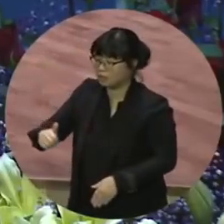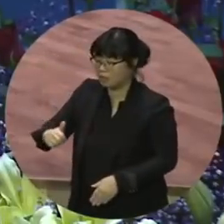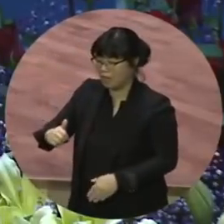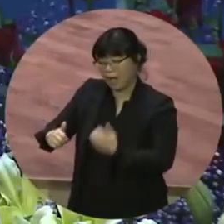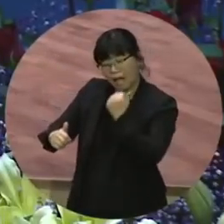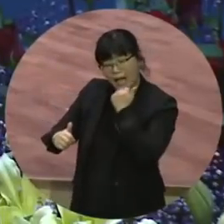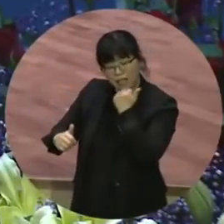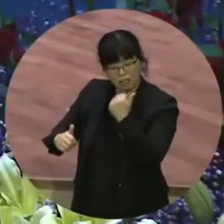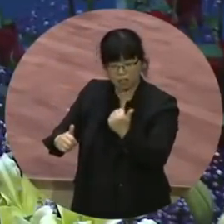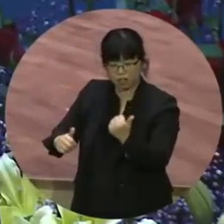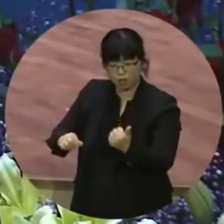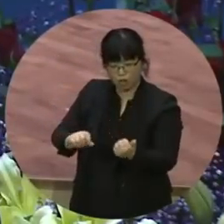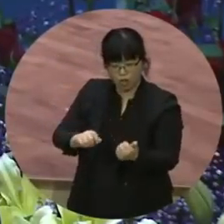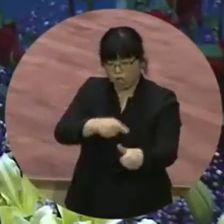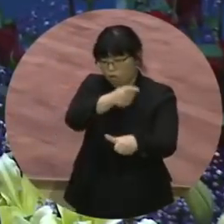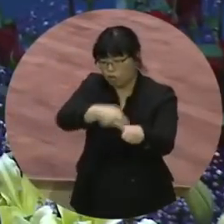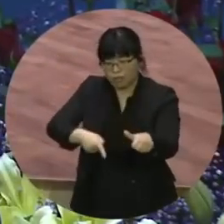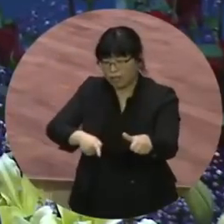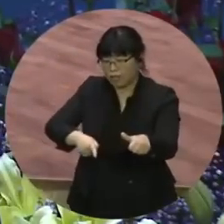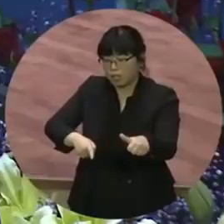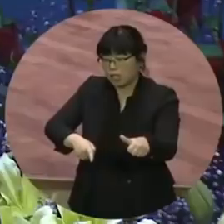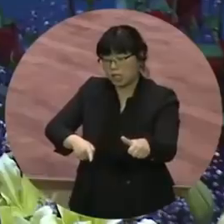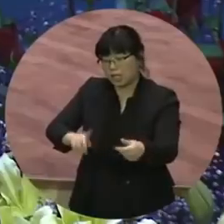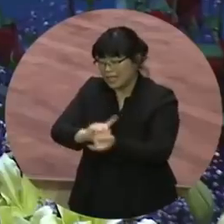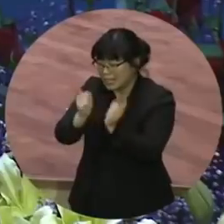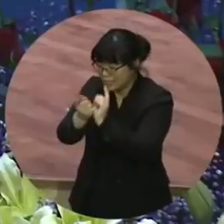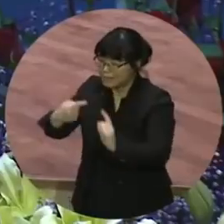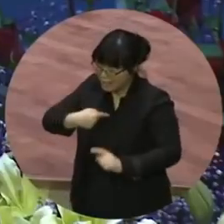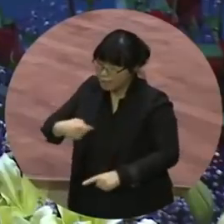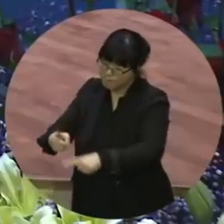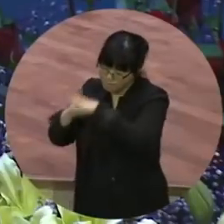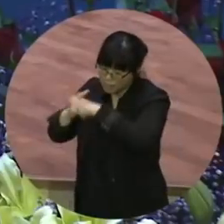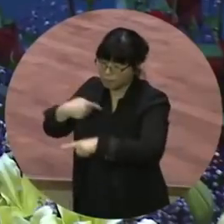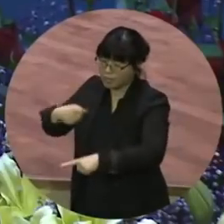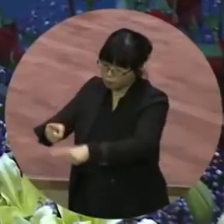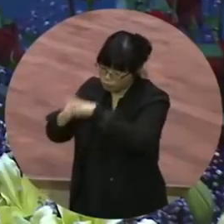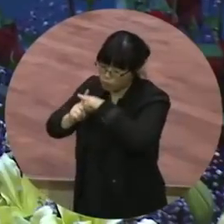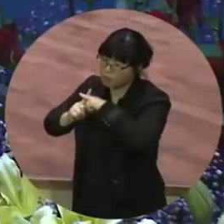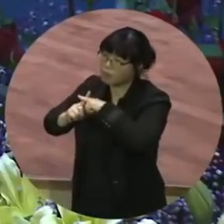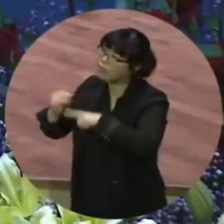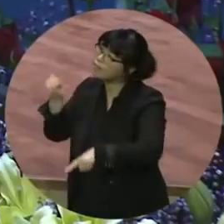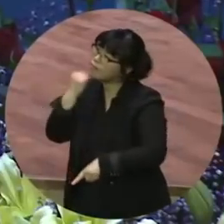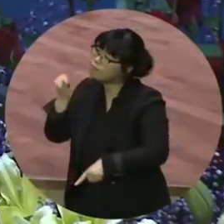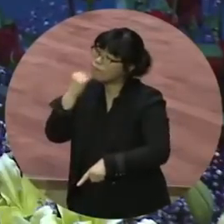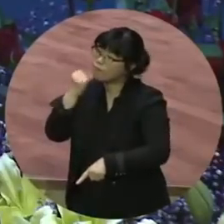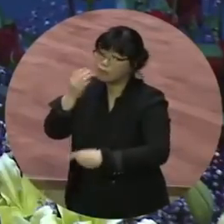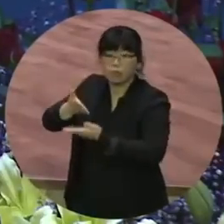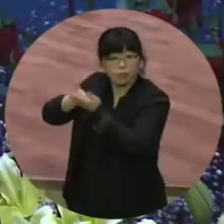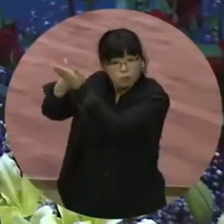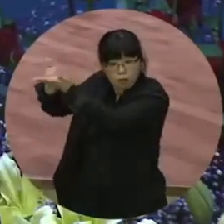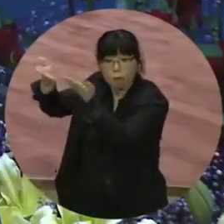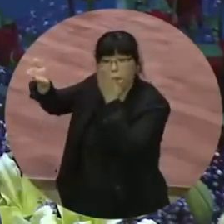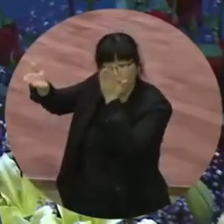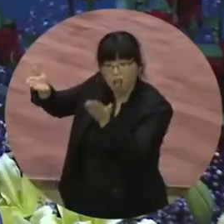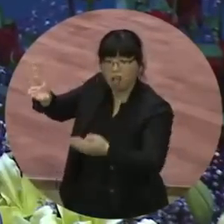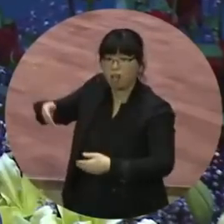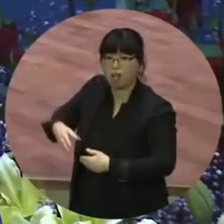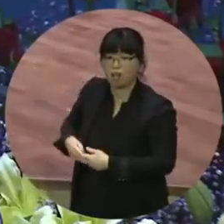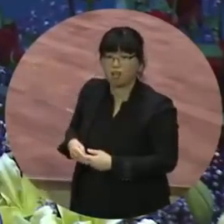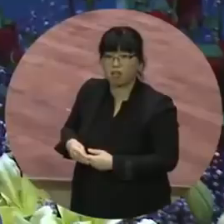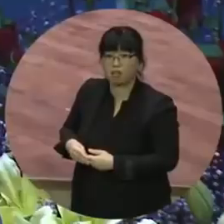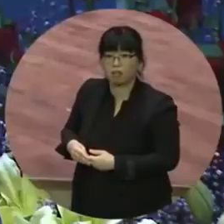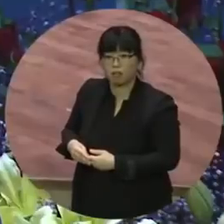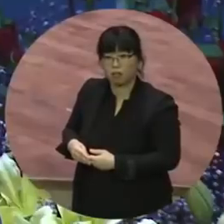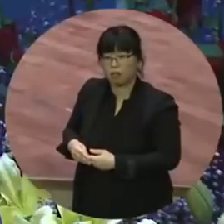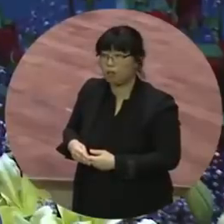내가, 나 다 살았기 때문에 내가 차라리 아들보다 나를 좀 죽이십시오. 그렇죠. 말을 할 수 있잖아요. 아들보다